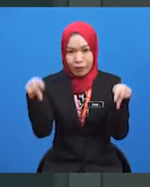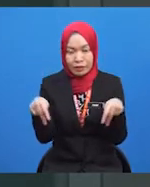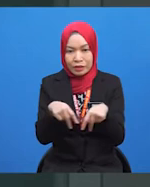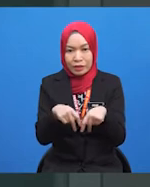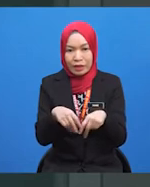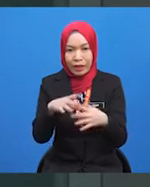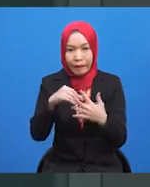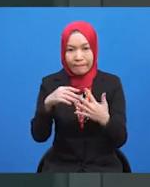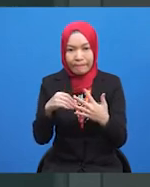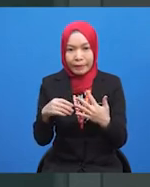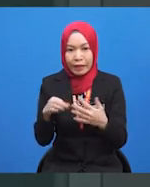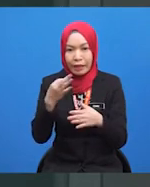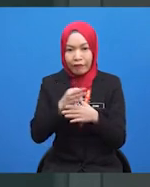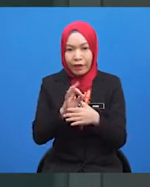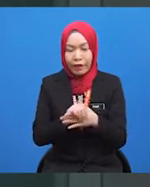Pilih File,